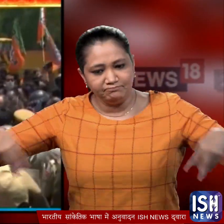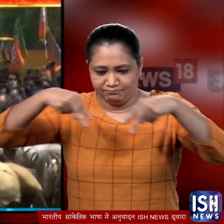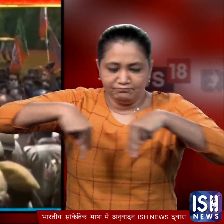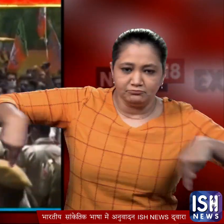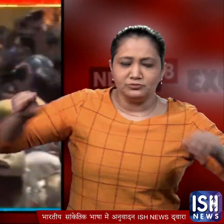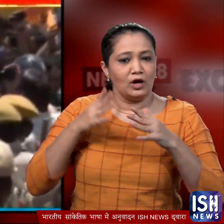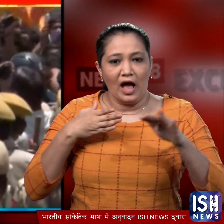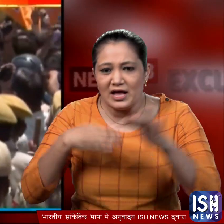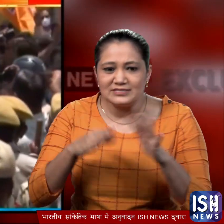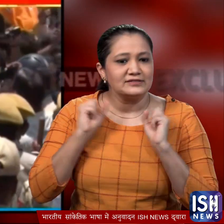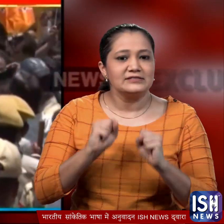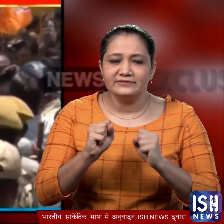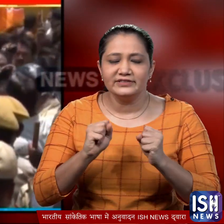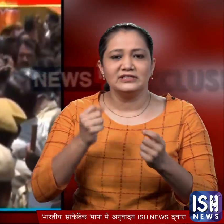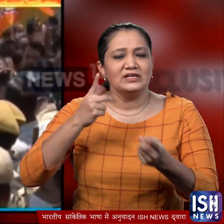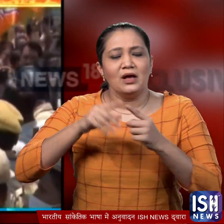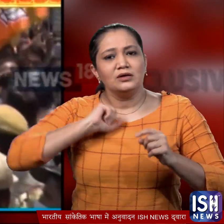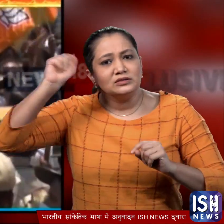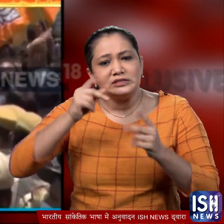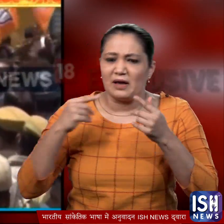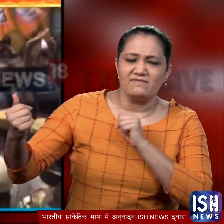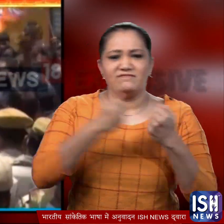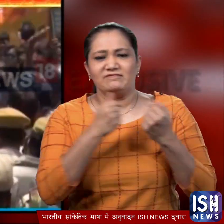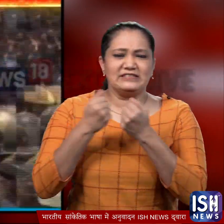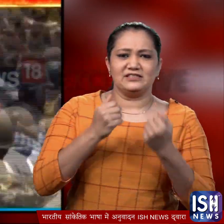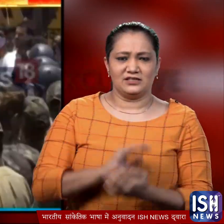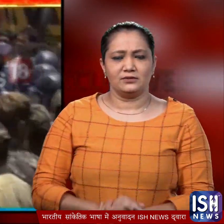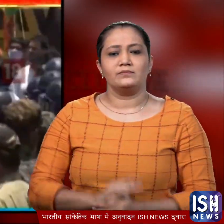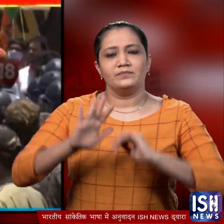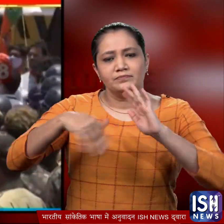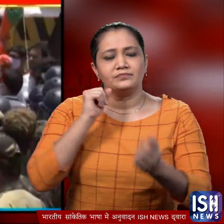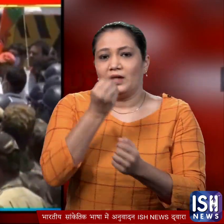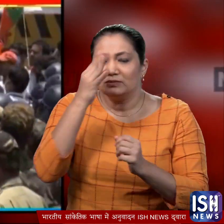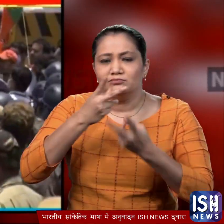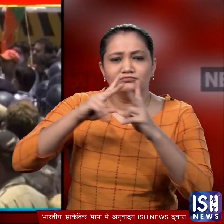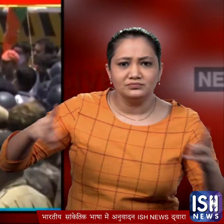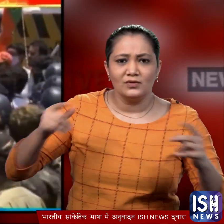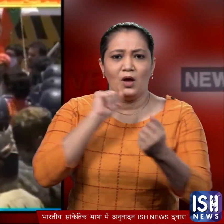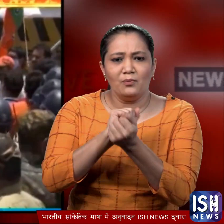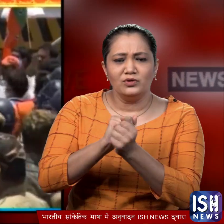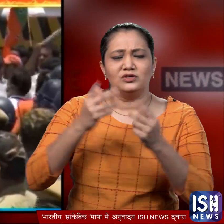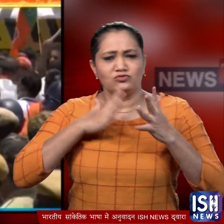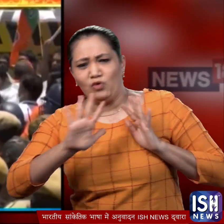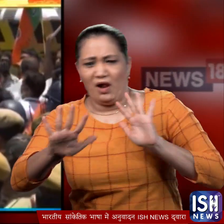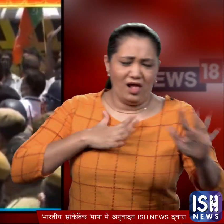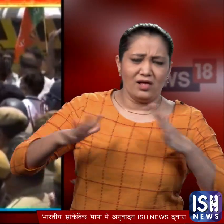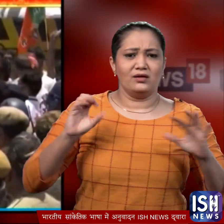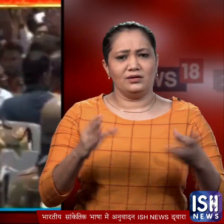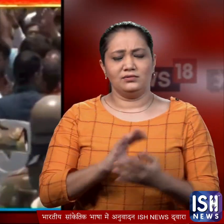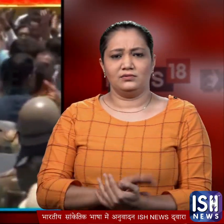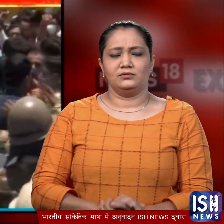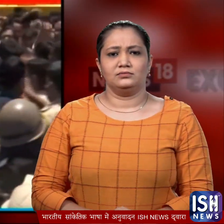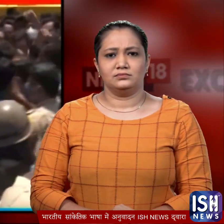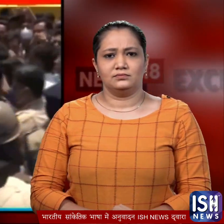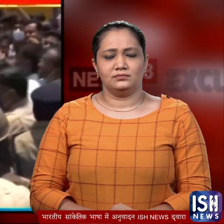दिया, लेकिन आगे बढ़ने की होड़ में प्रदर्शनकारी पुलिस से ही भिड़ गए, जिसके बाद बीजेपी कार्यकर्ताओं और पुलिस के बीच धक्का मुक्की शुरू हो गई।